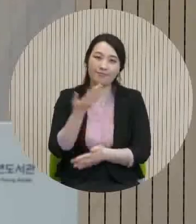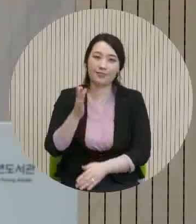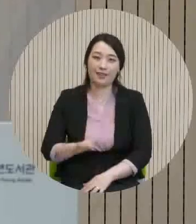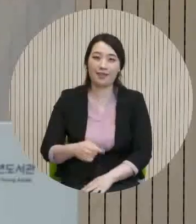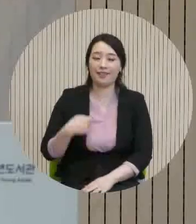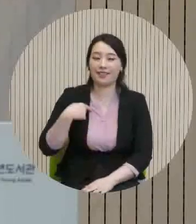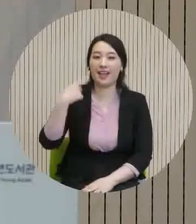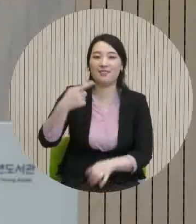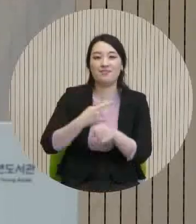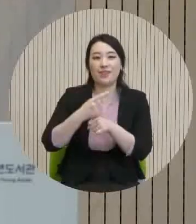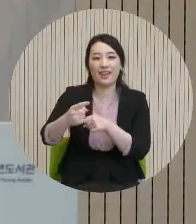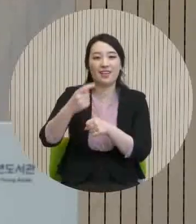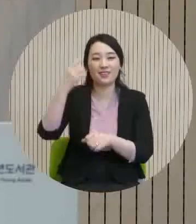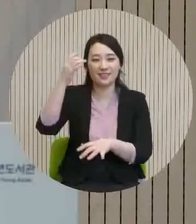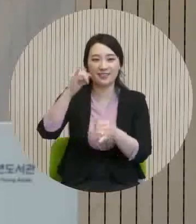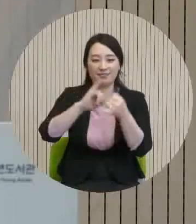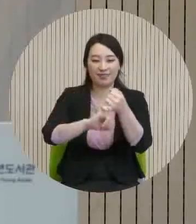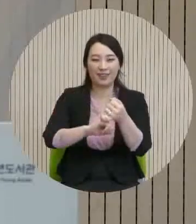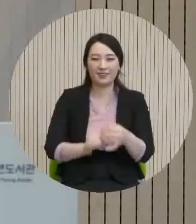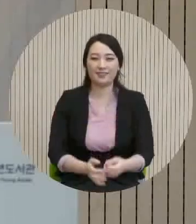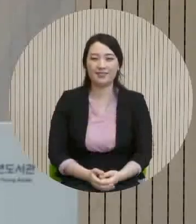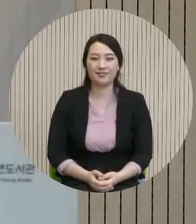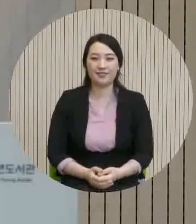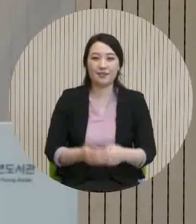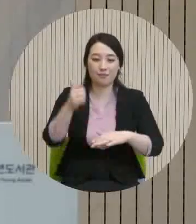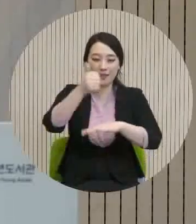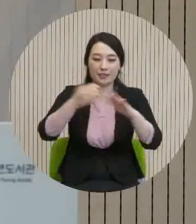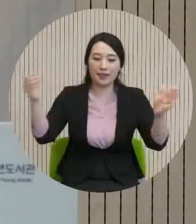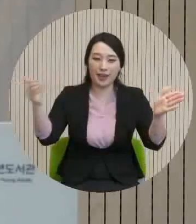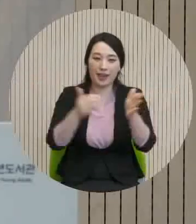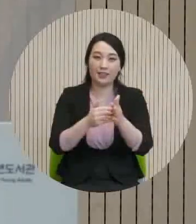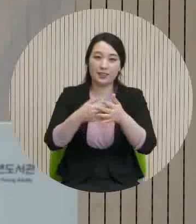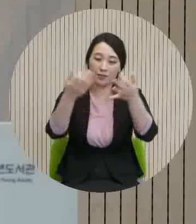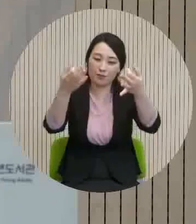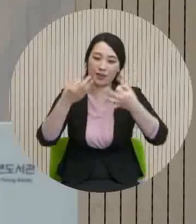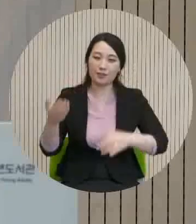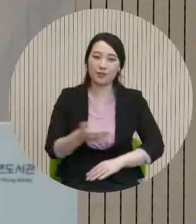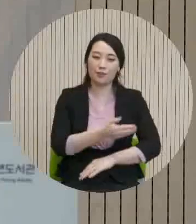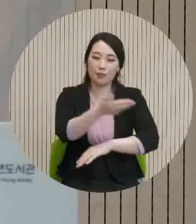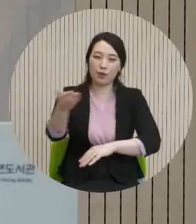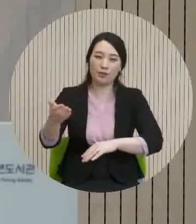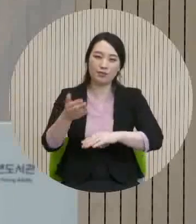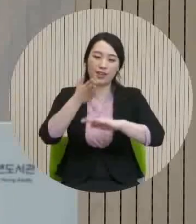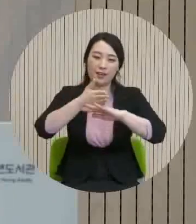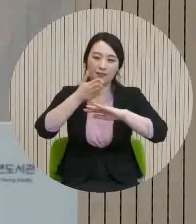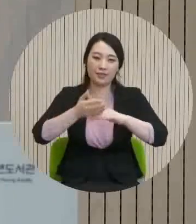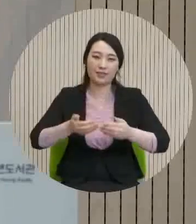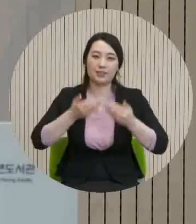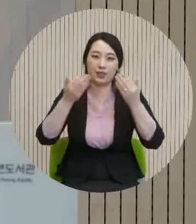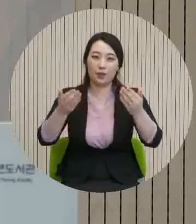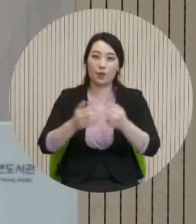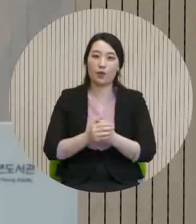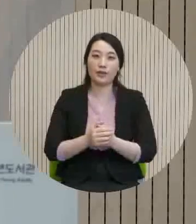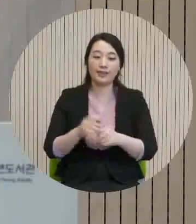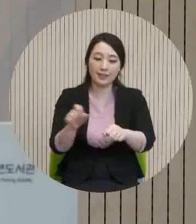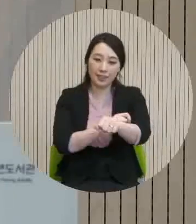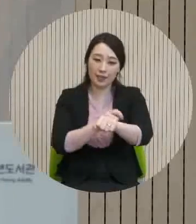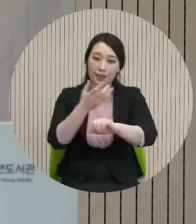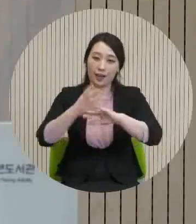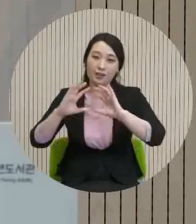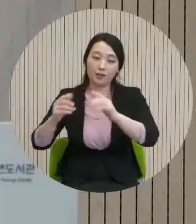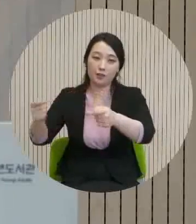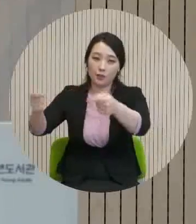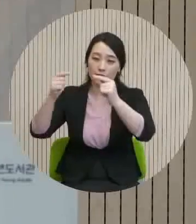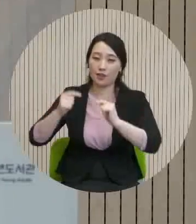our creativity to overcome the current issues 코로나 상황에서 Despite the 현장에서